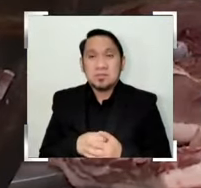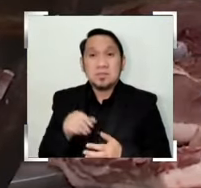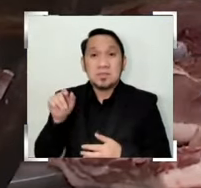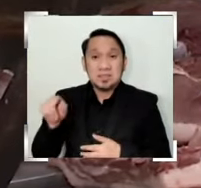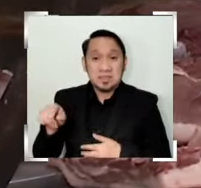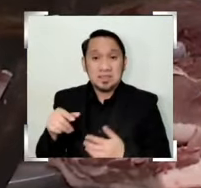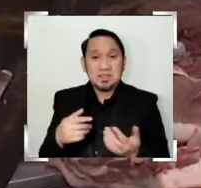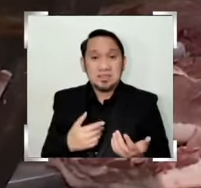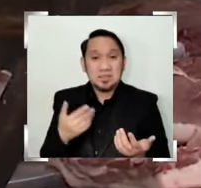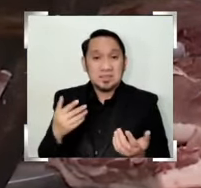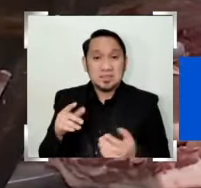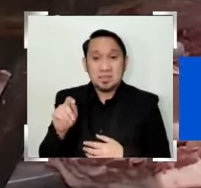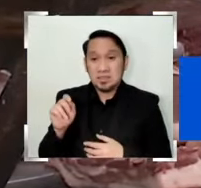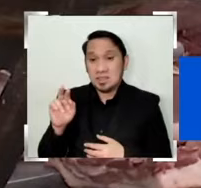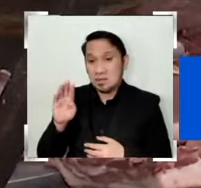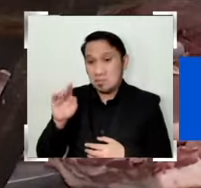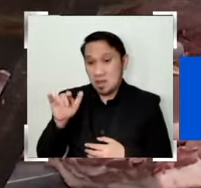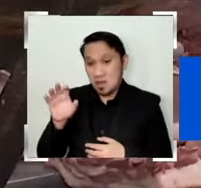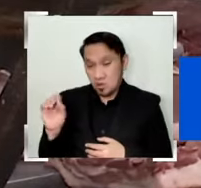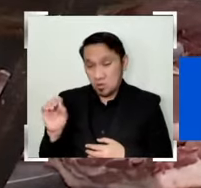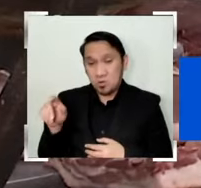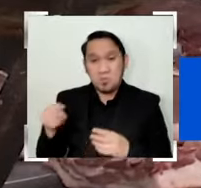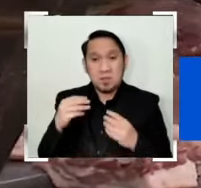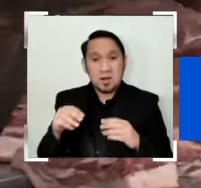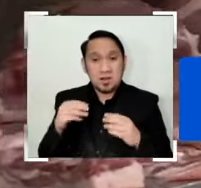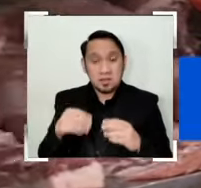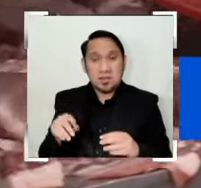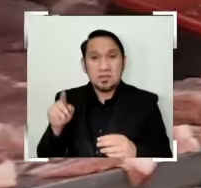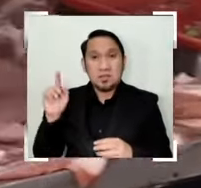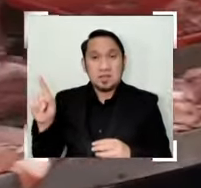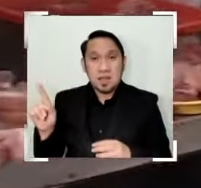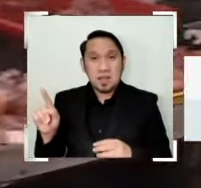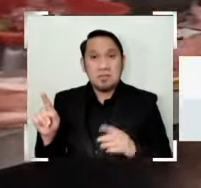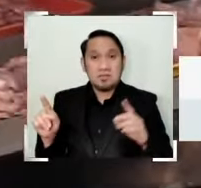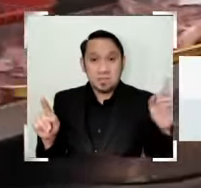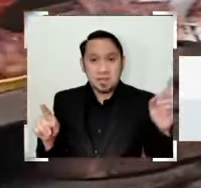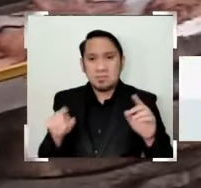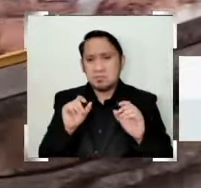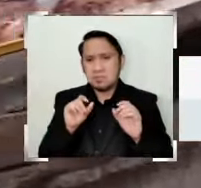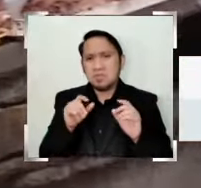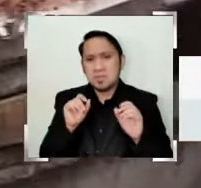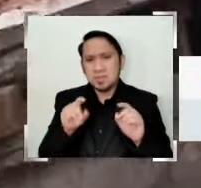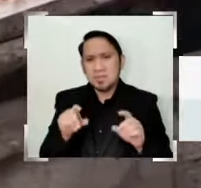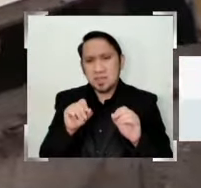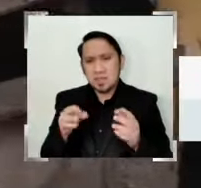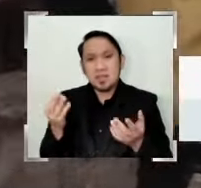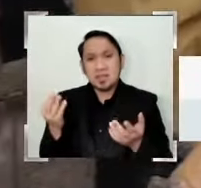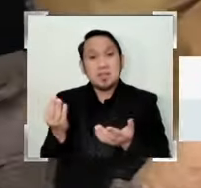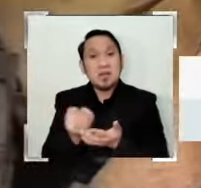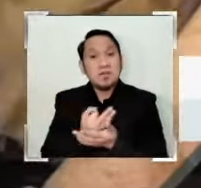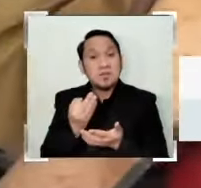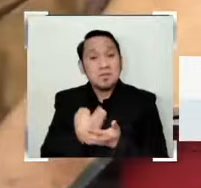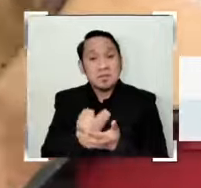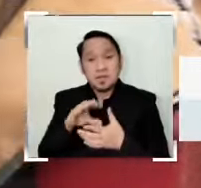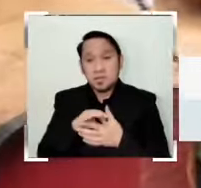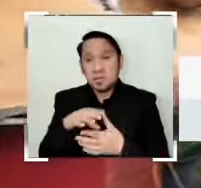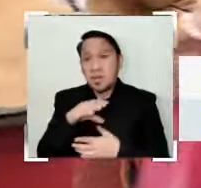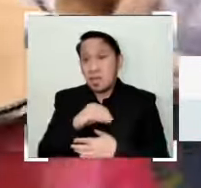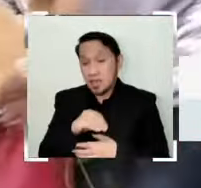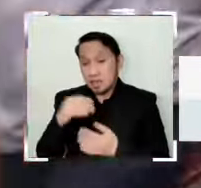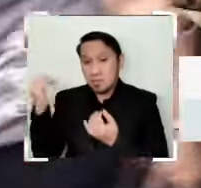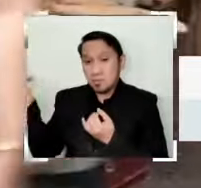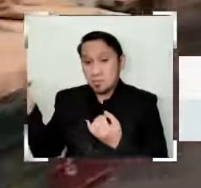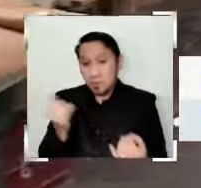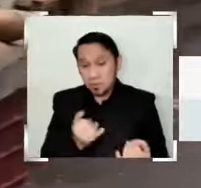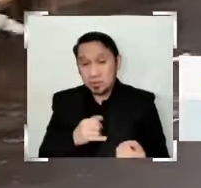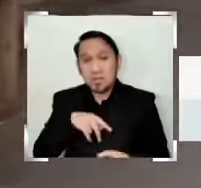sa Maynila, magkatapat lang ang mga nagtitinda ng sariwang karne ng baboy at ng imported na karne ng baboy. Pero kapansin-pansin